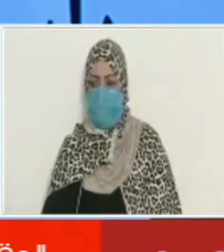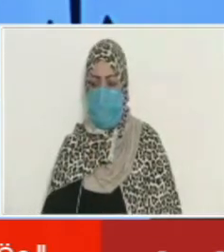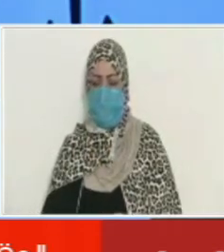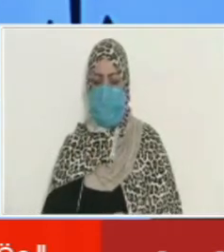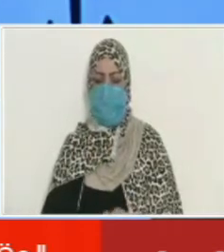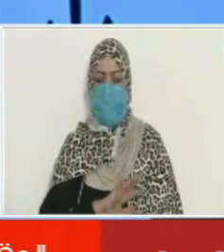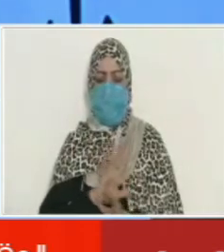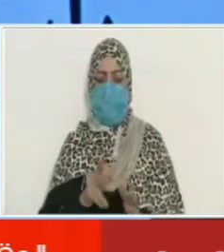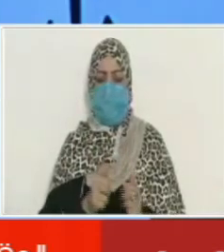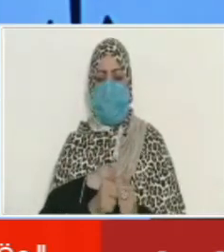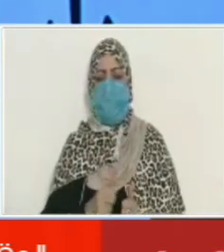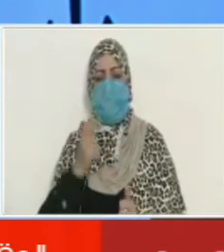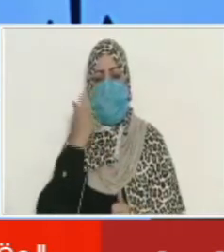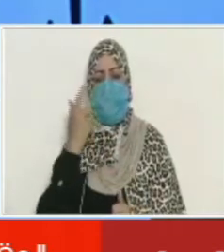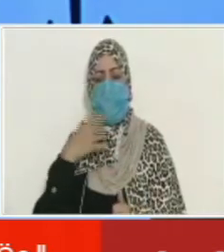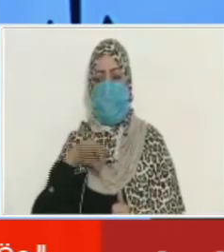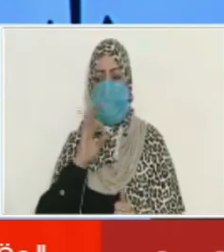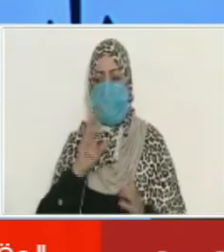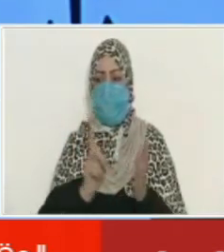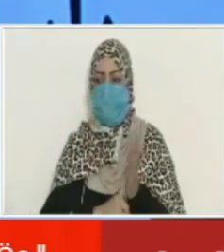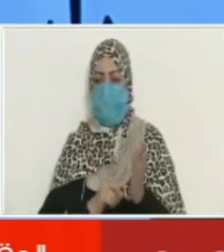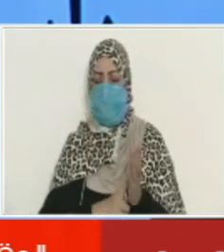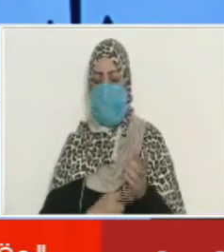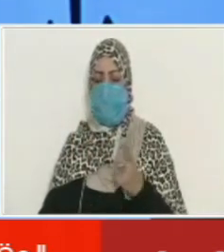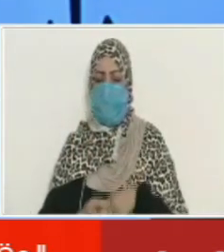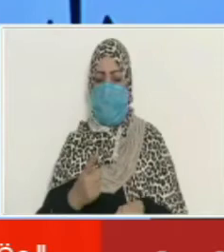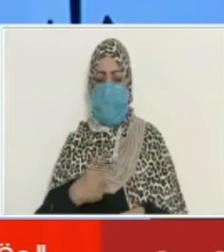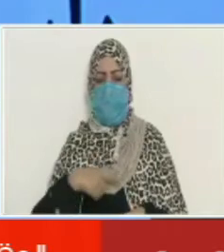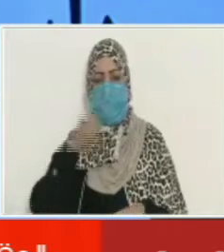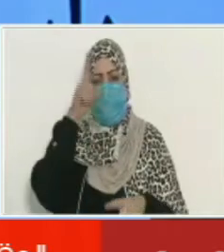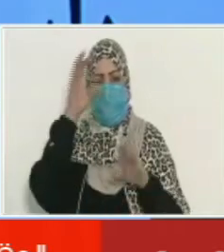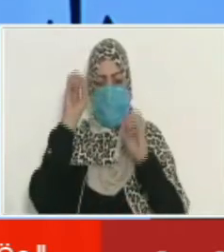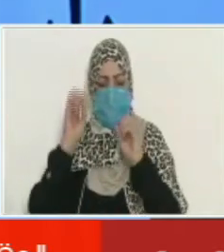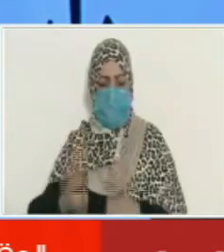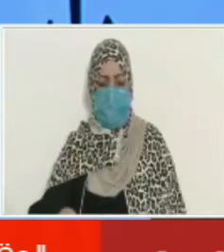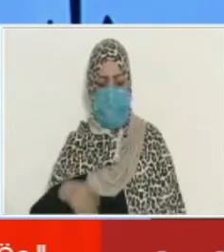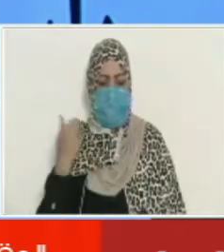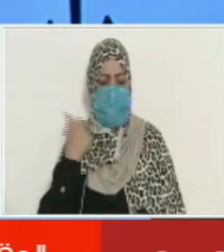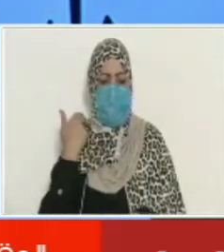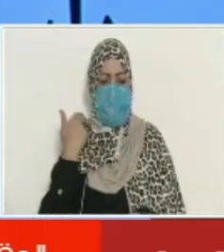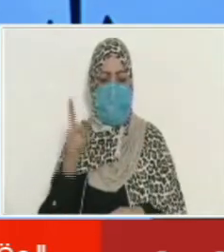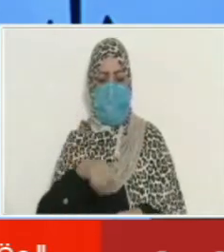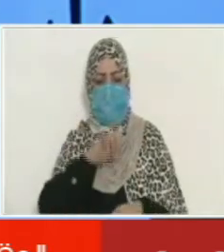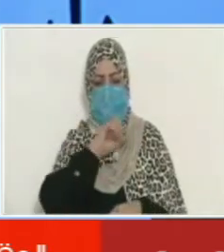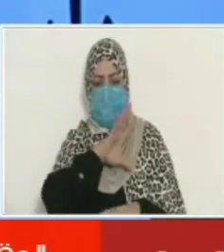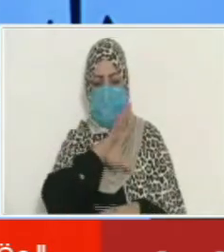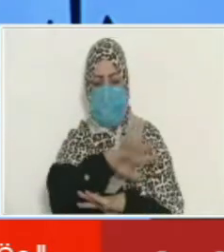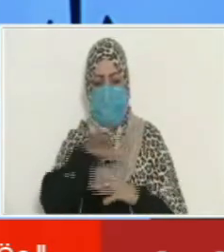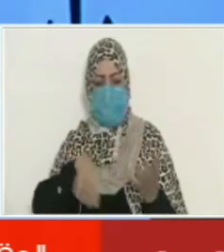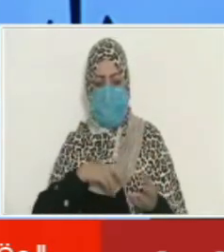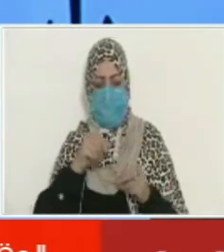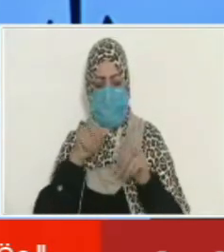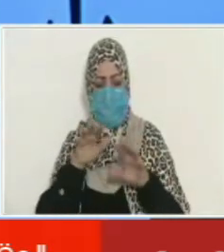الأرض، وشرعنا للفساد وإضفاء الصبغة الشرعية عليها. وهذا كله لا شك أن إذا كان